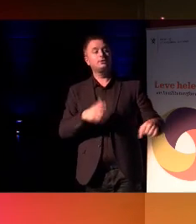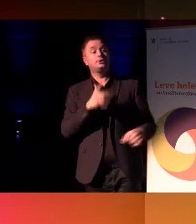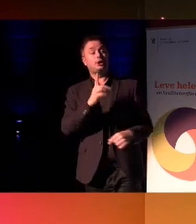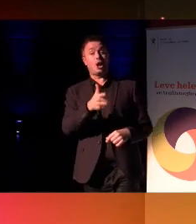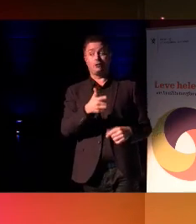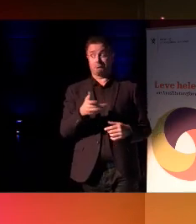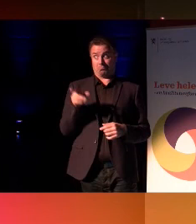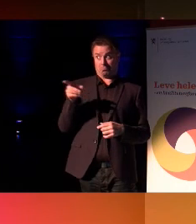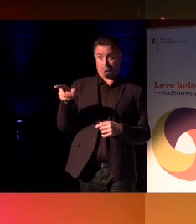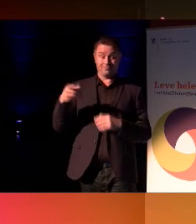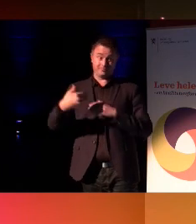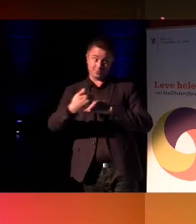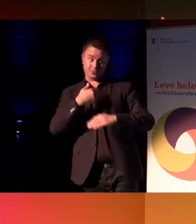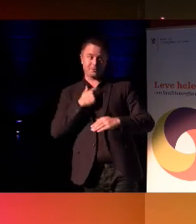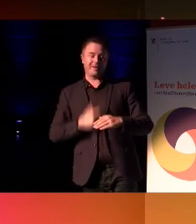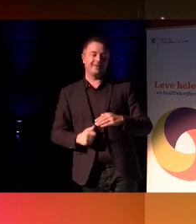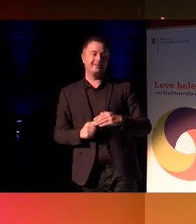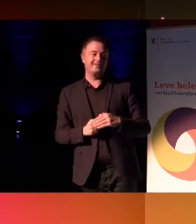jeg har besøk.